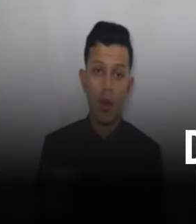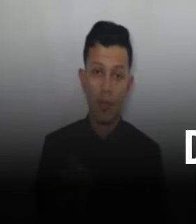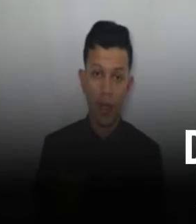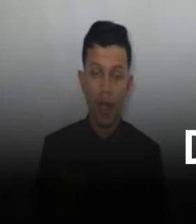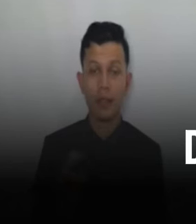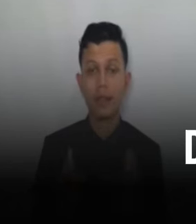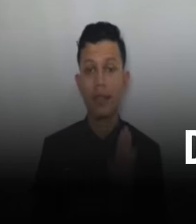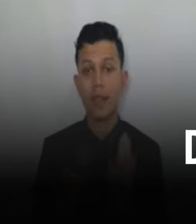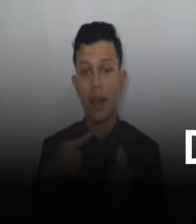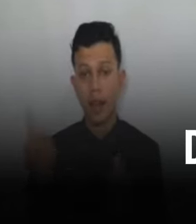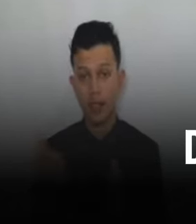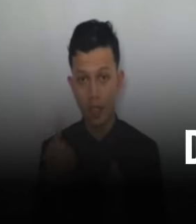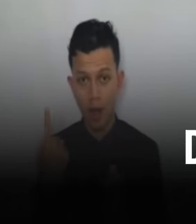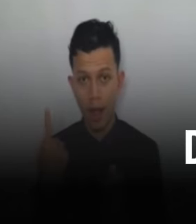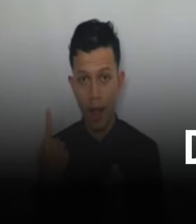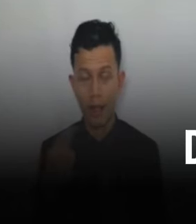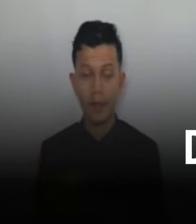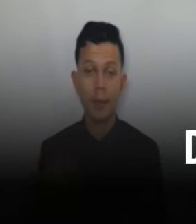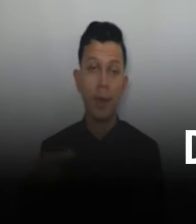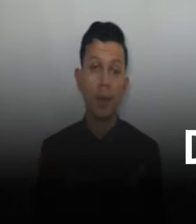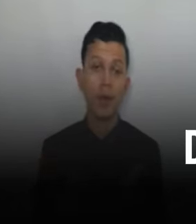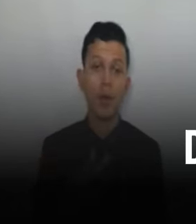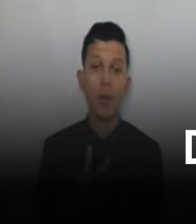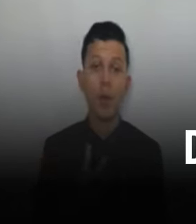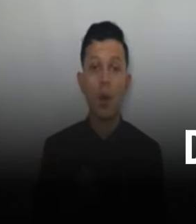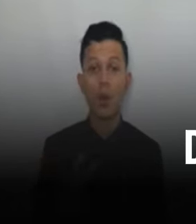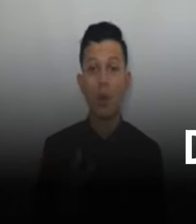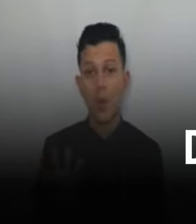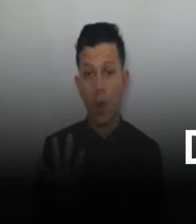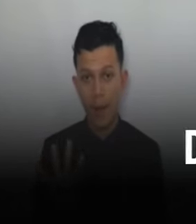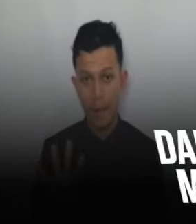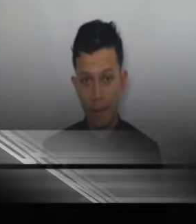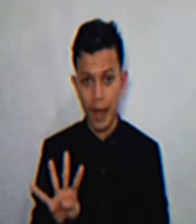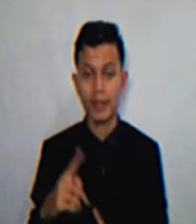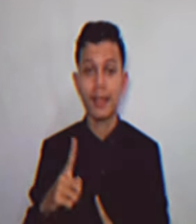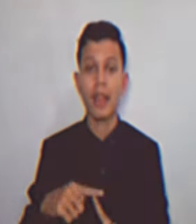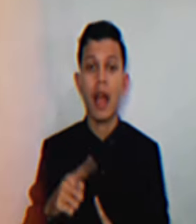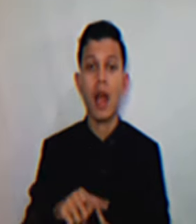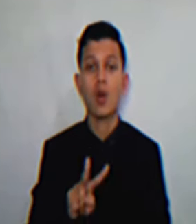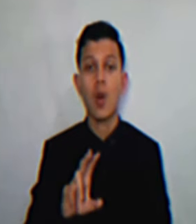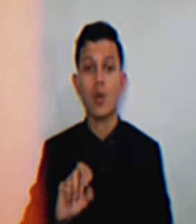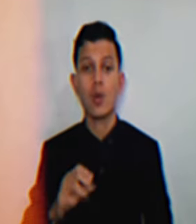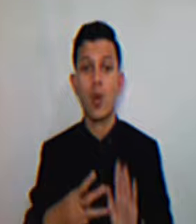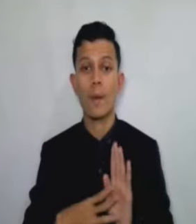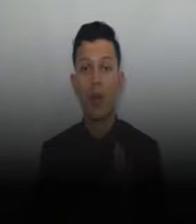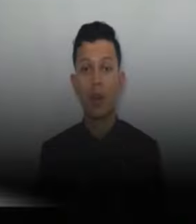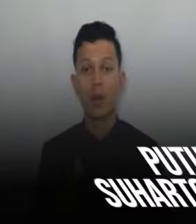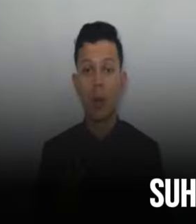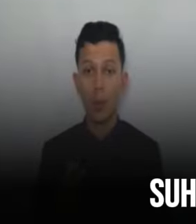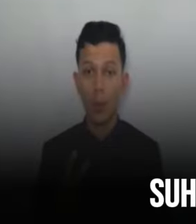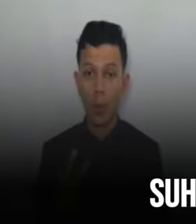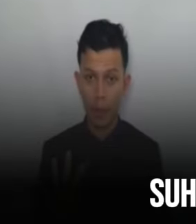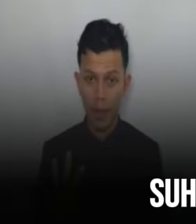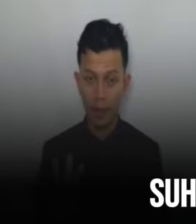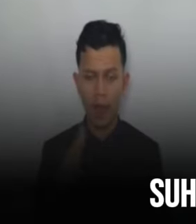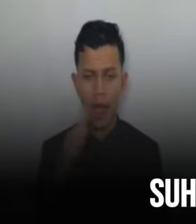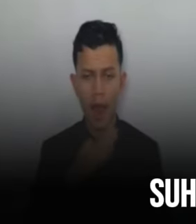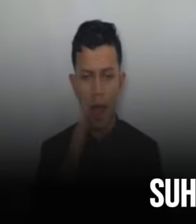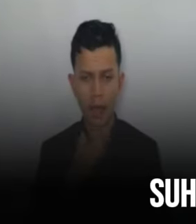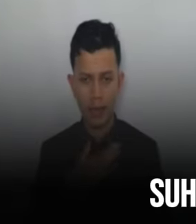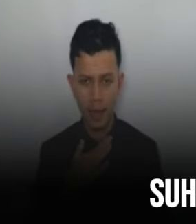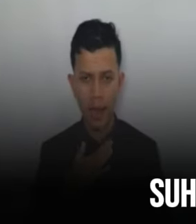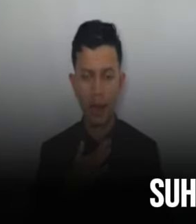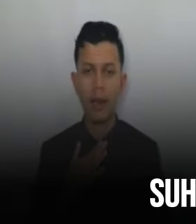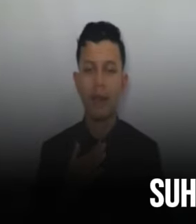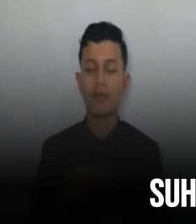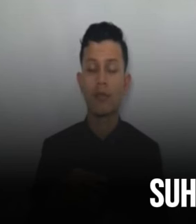nasional dalam pemilihan umum tahun 2024 bertanggal 20 Maret 2024 dengan alasan-alasan yang setelah